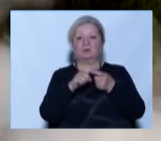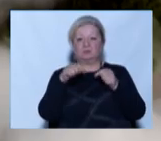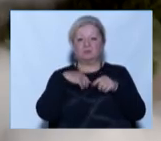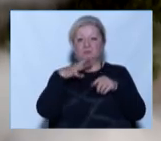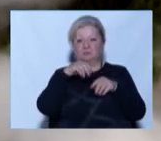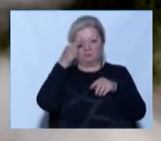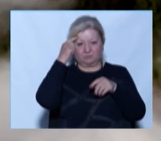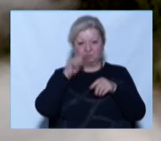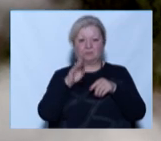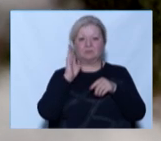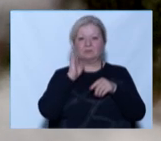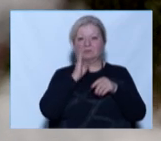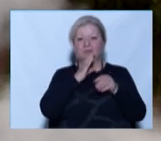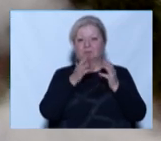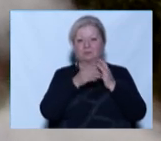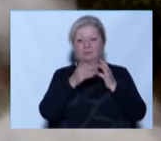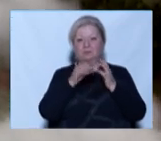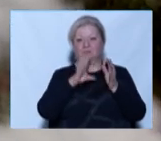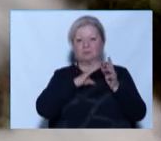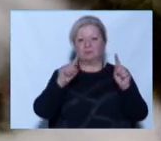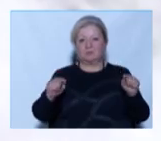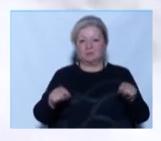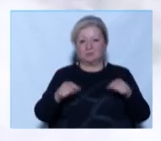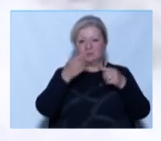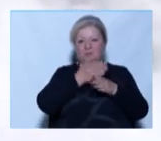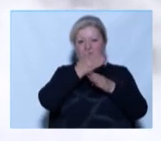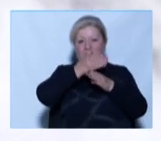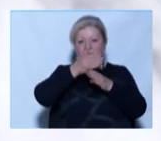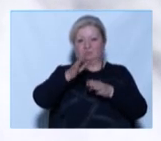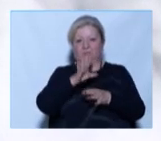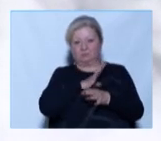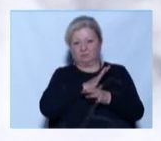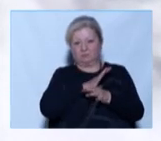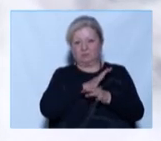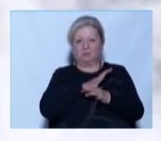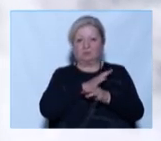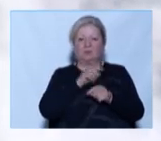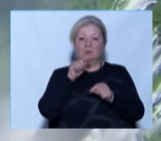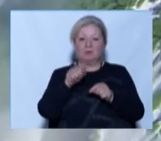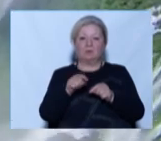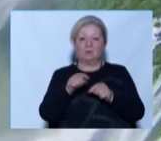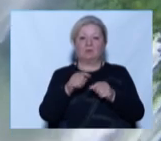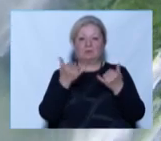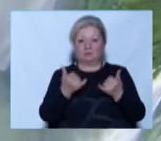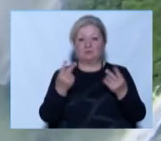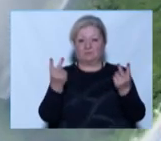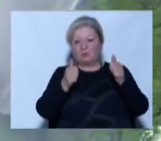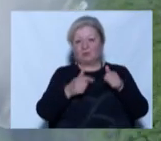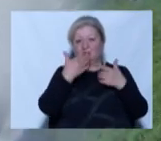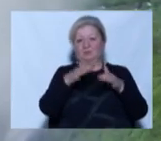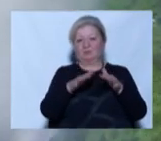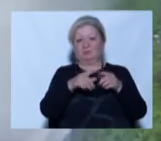რომ დედამიწამ განვითარების გარკვეული ეტაპები გაიარა და დღესაც განვითარებას